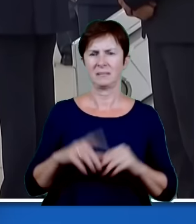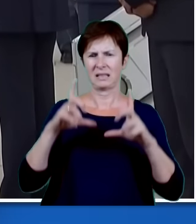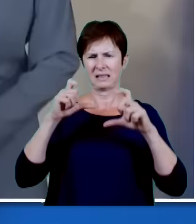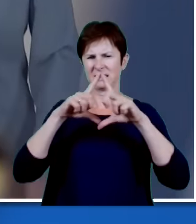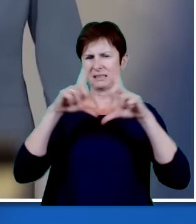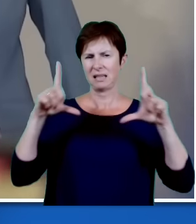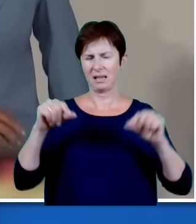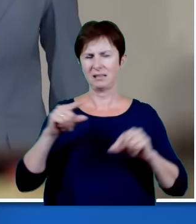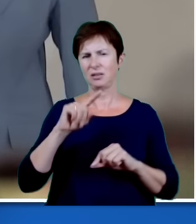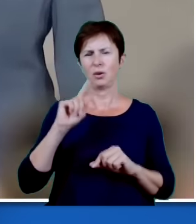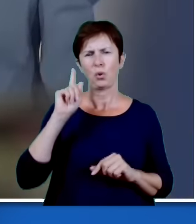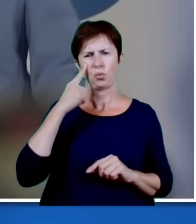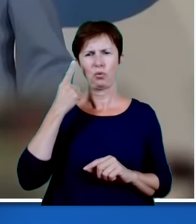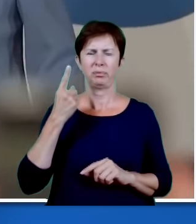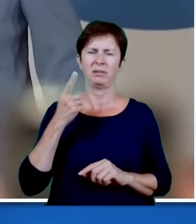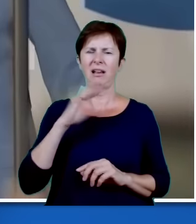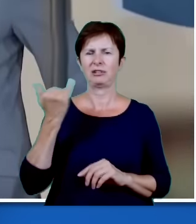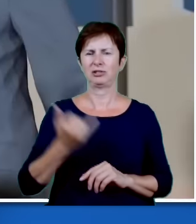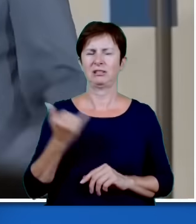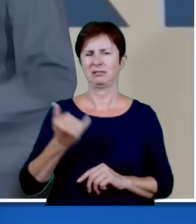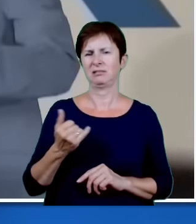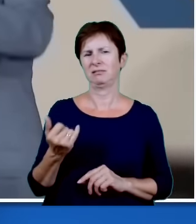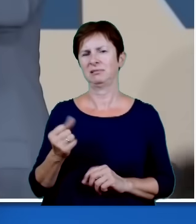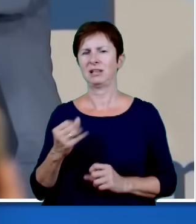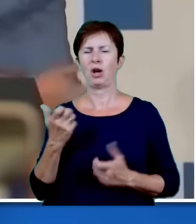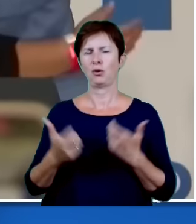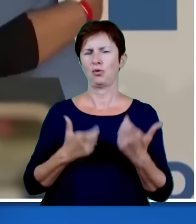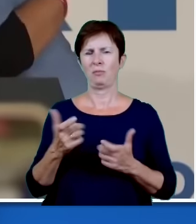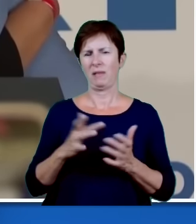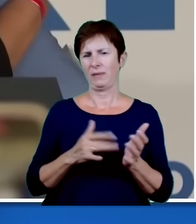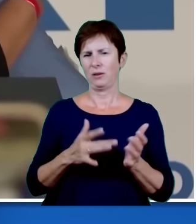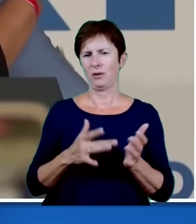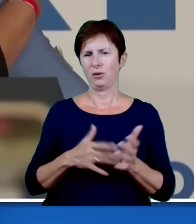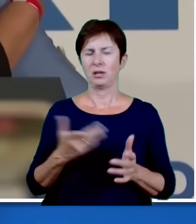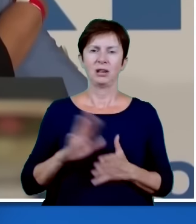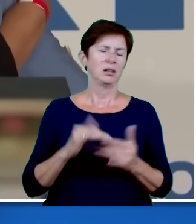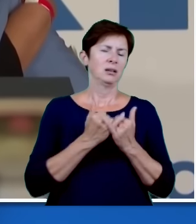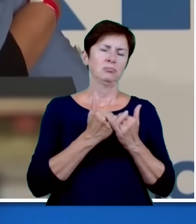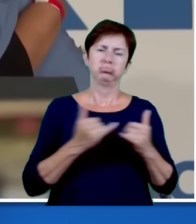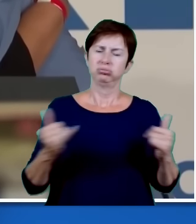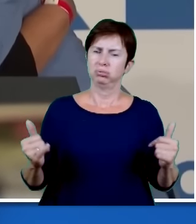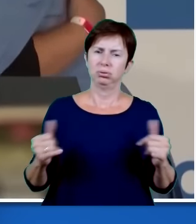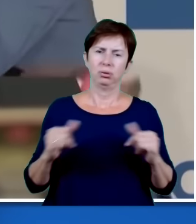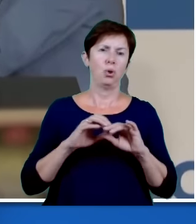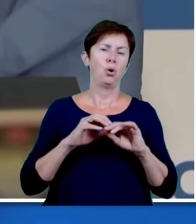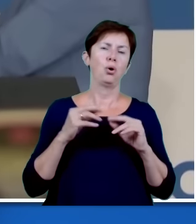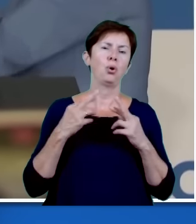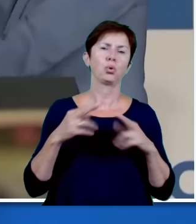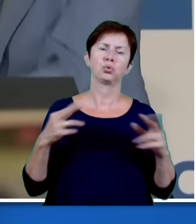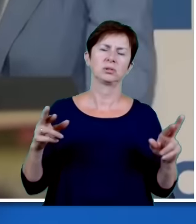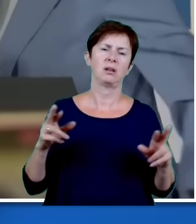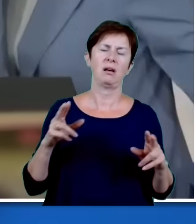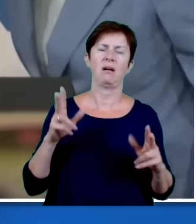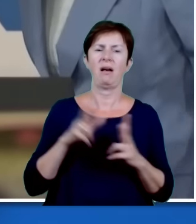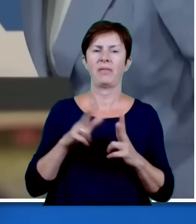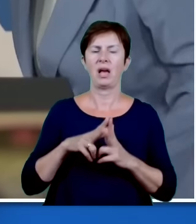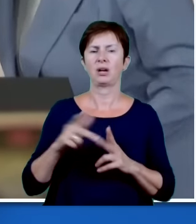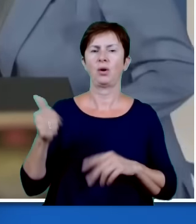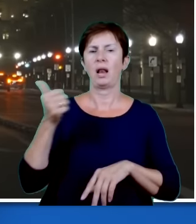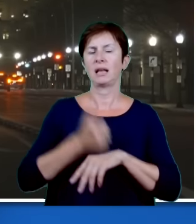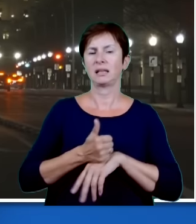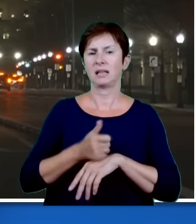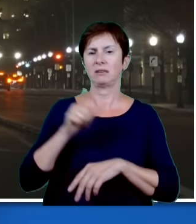dziecinny sposób zaimponować Donald Tusk ale to jest szereg innych ataków liderów